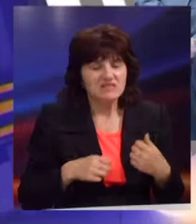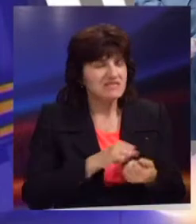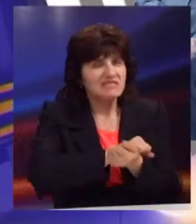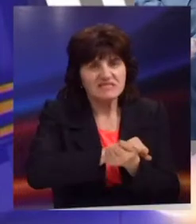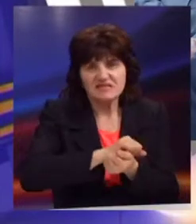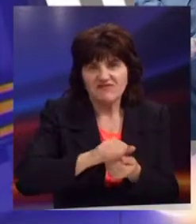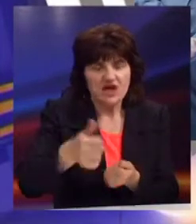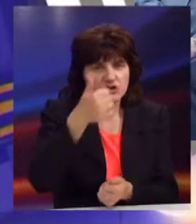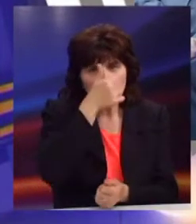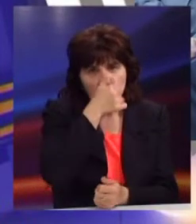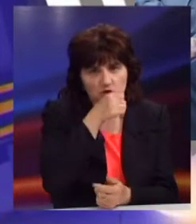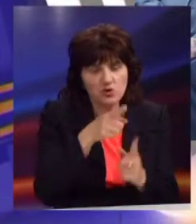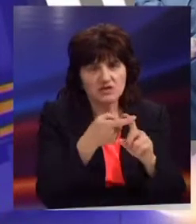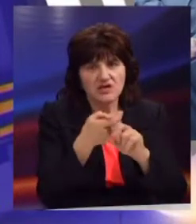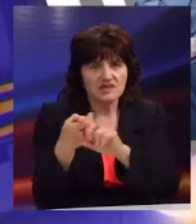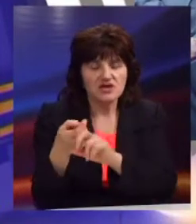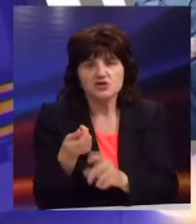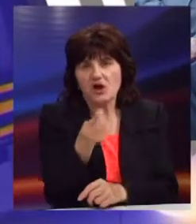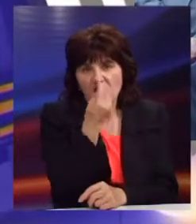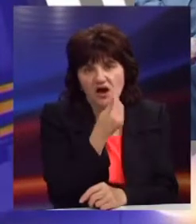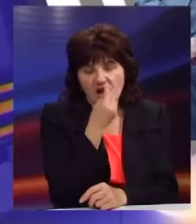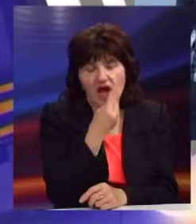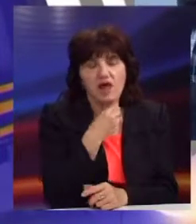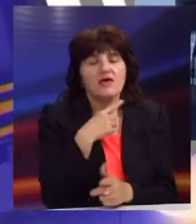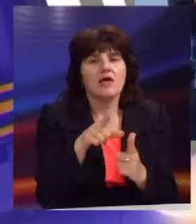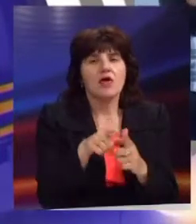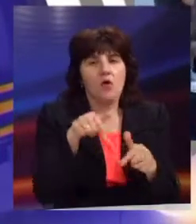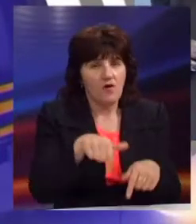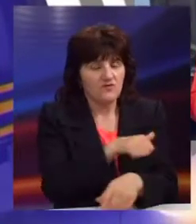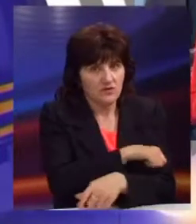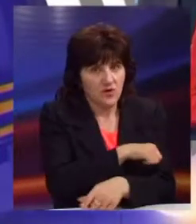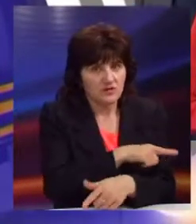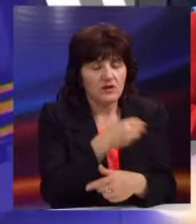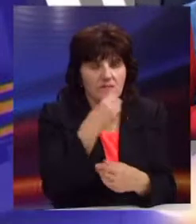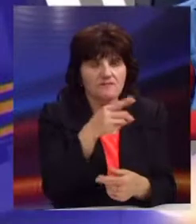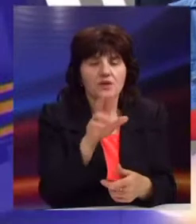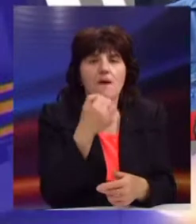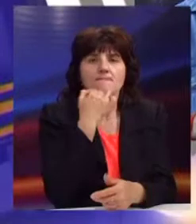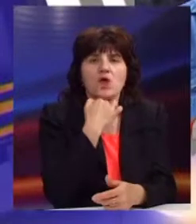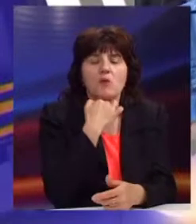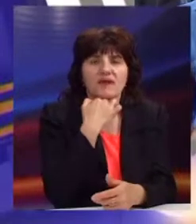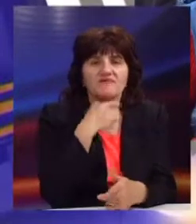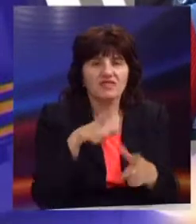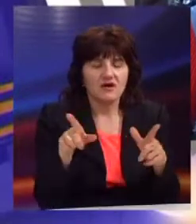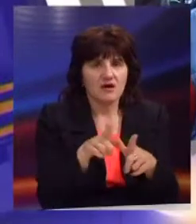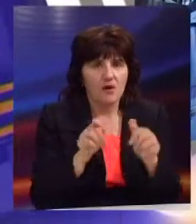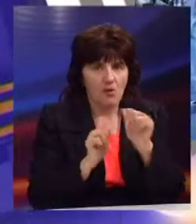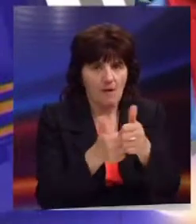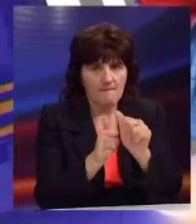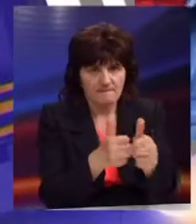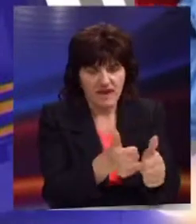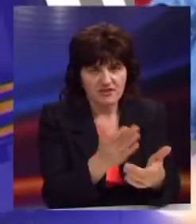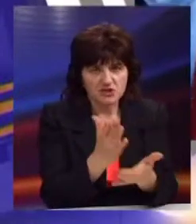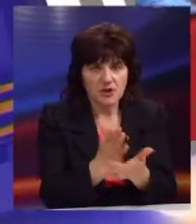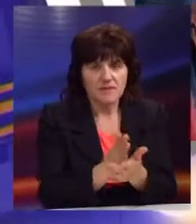Subotici sve što se tiče hrane, sve što se tiče proizvodnje. Fokus ovogodišnjeg sajma biće na poljoprivredi i u tom cilju će,